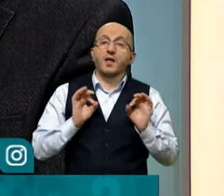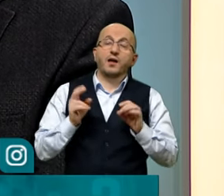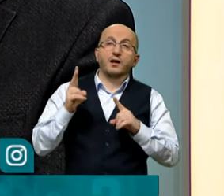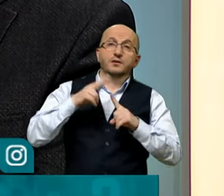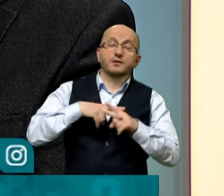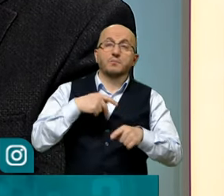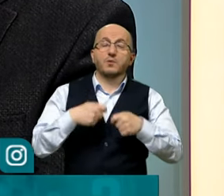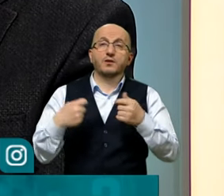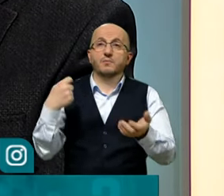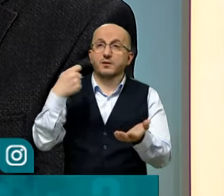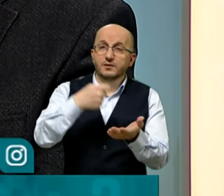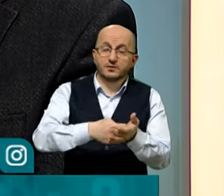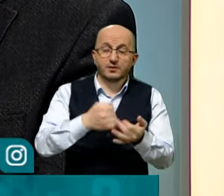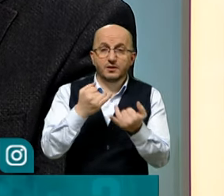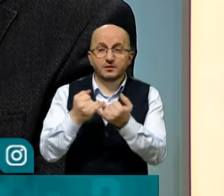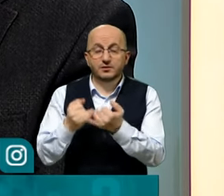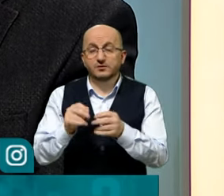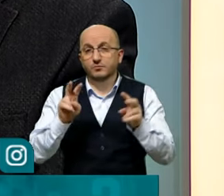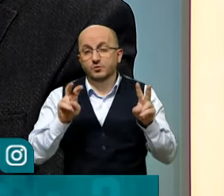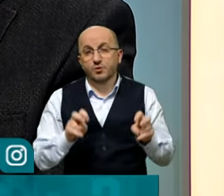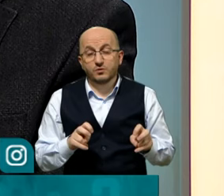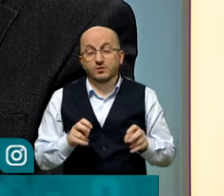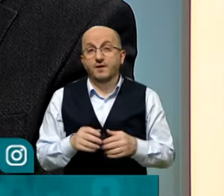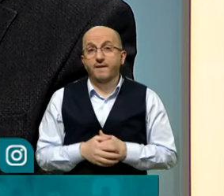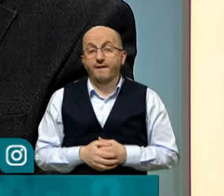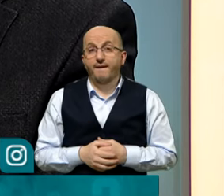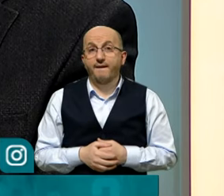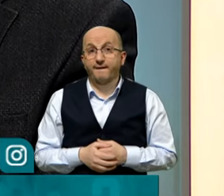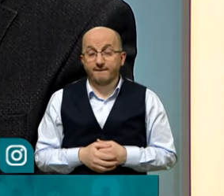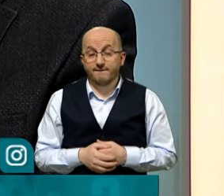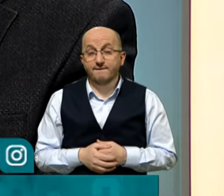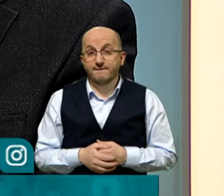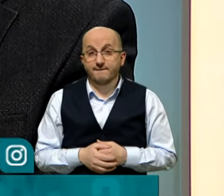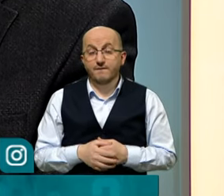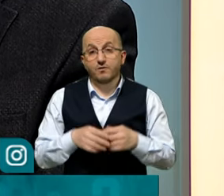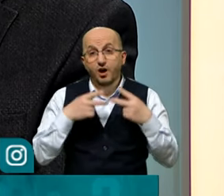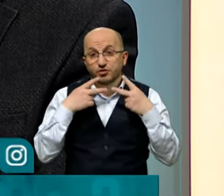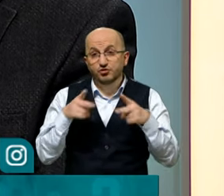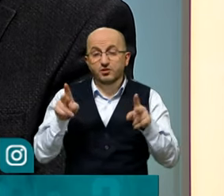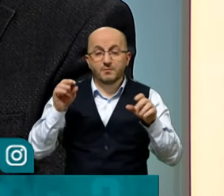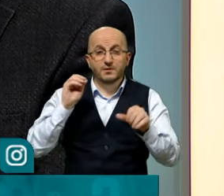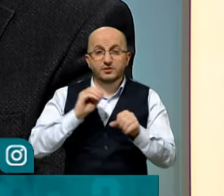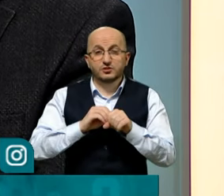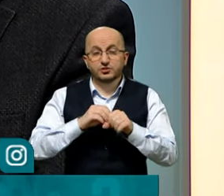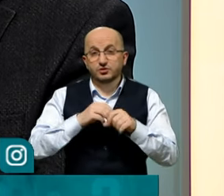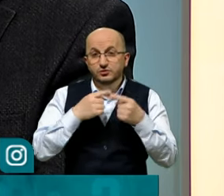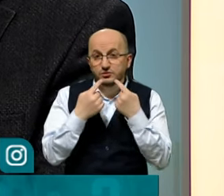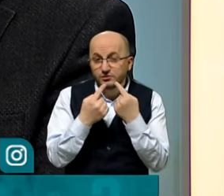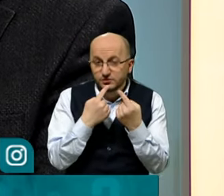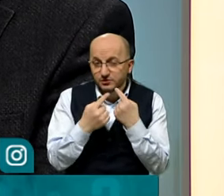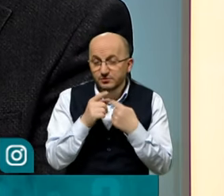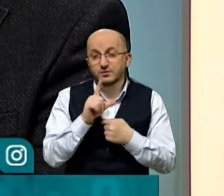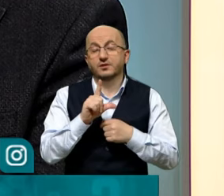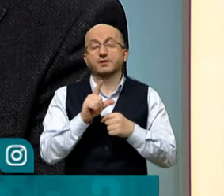bankalarına para yatıran kardeşlerimizin bu konuda onlara durumu aydınlatmaları için istişarelerde